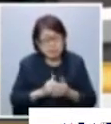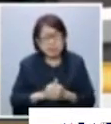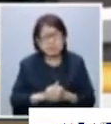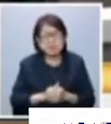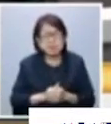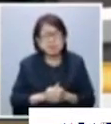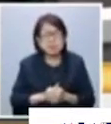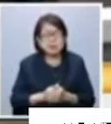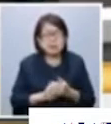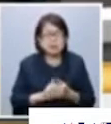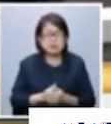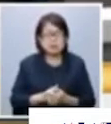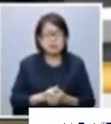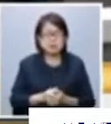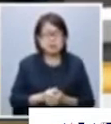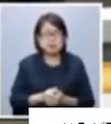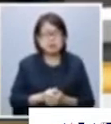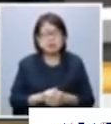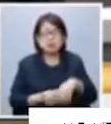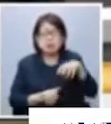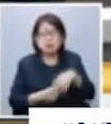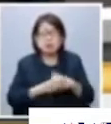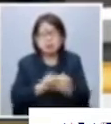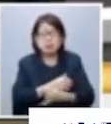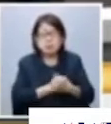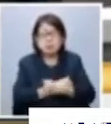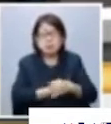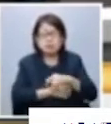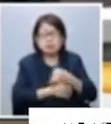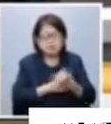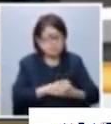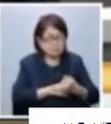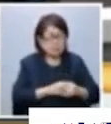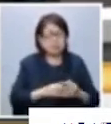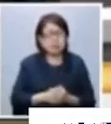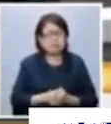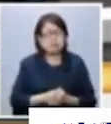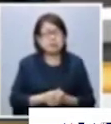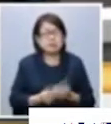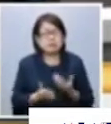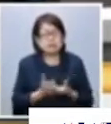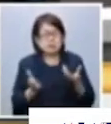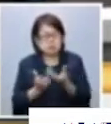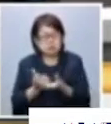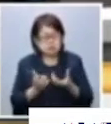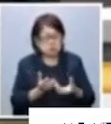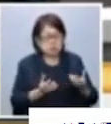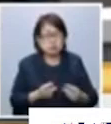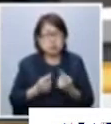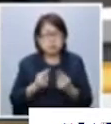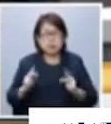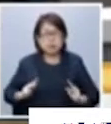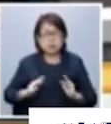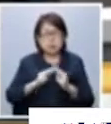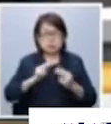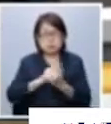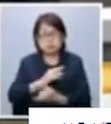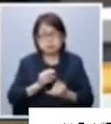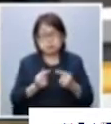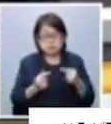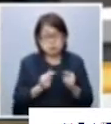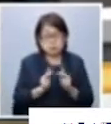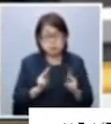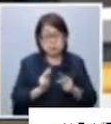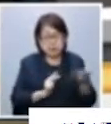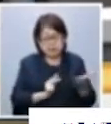ทศกรมองค์กรระหว่างประเทศนี่คือตัวอย่างเป็นหน่วยรับแต่กระทรวงต่างประเทศในชั้นของการชี้แจงต่อกรรมาธิการเราก็ถามครับว่